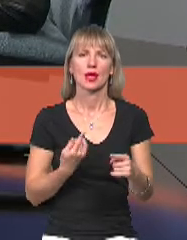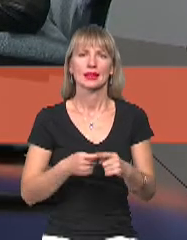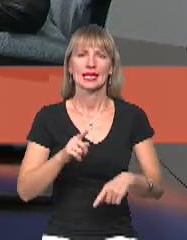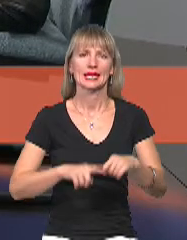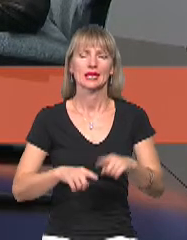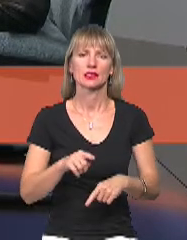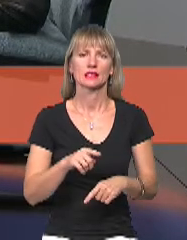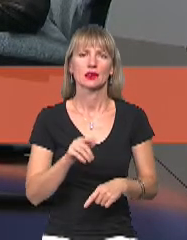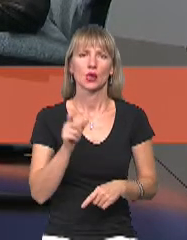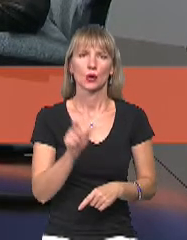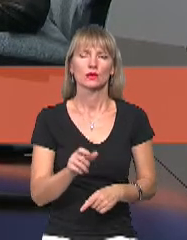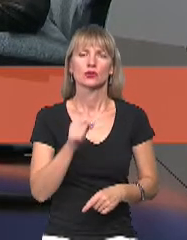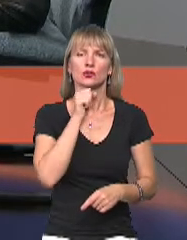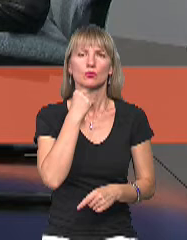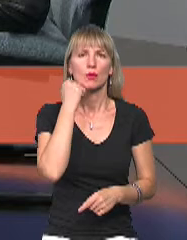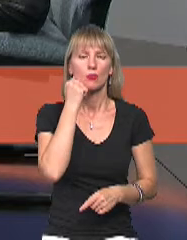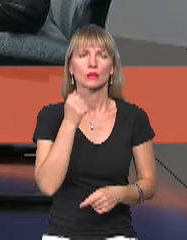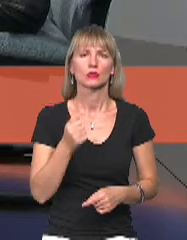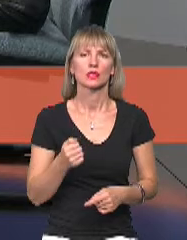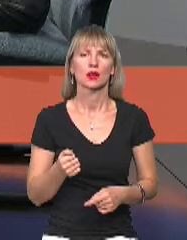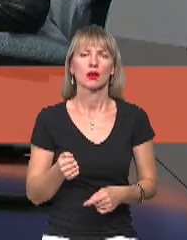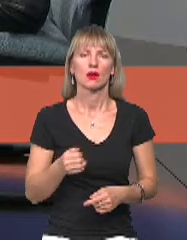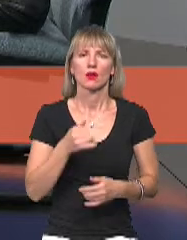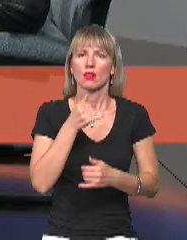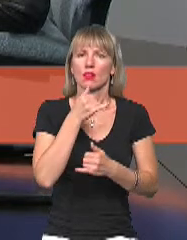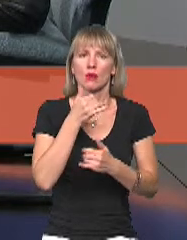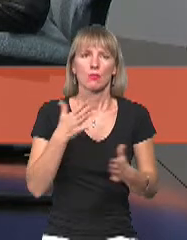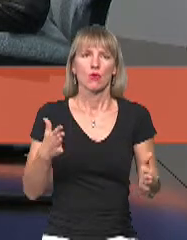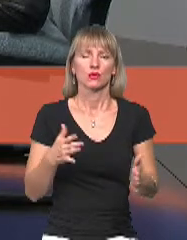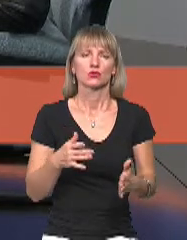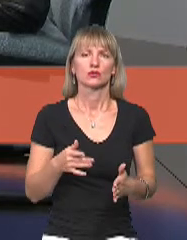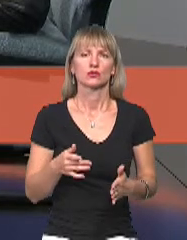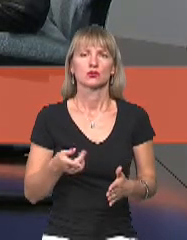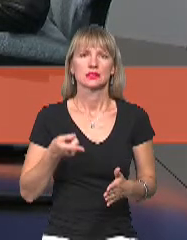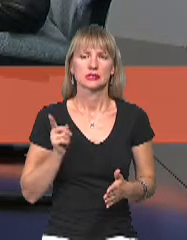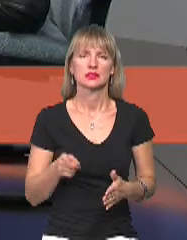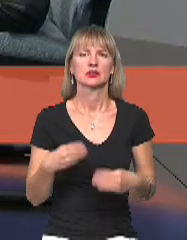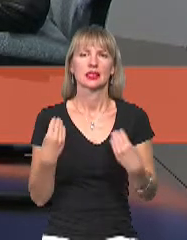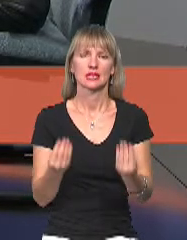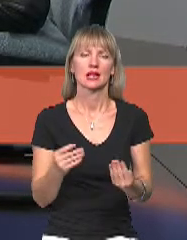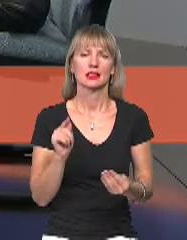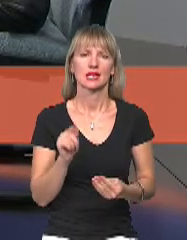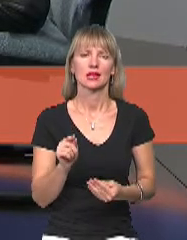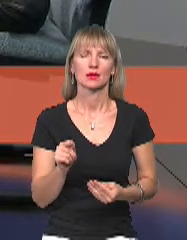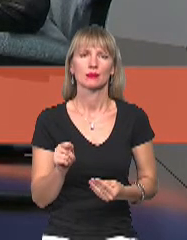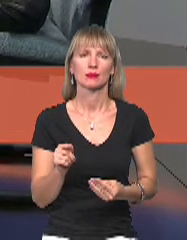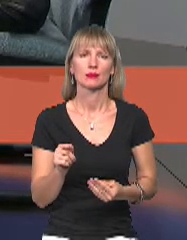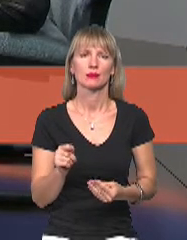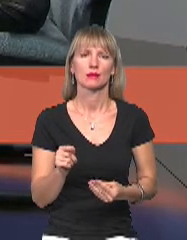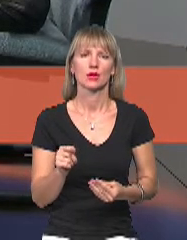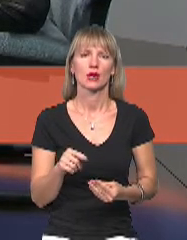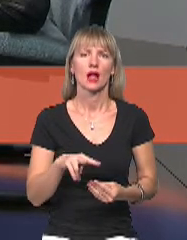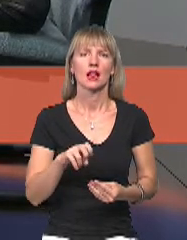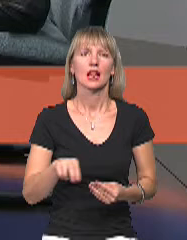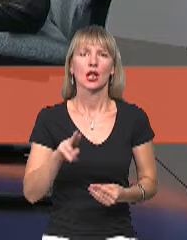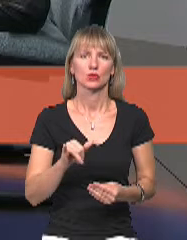люди, дідусь або бабуся, вони просто не в состоянні їх дійсно надати їм ладу, як вони